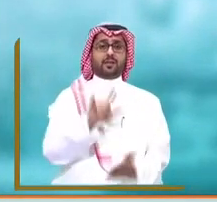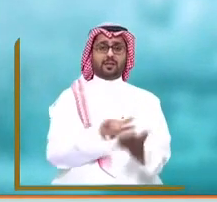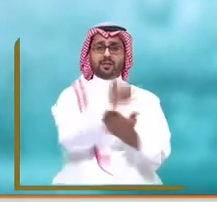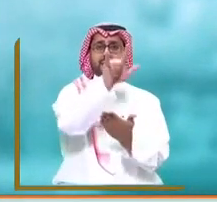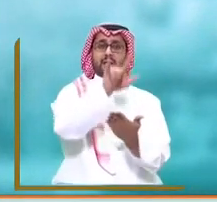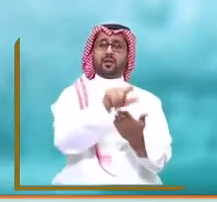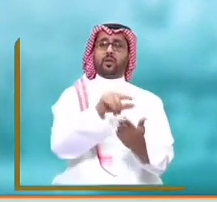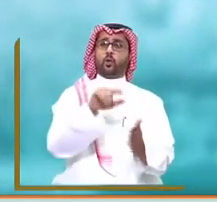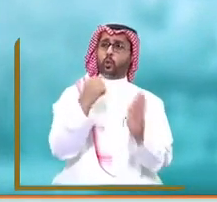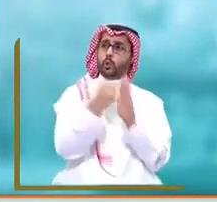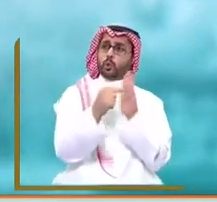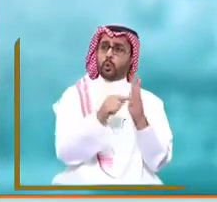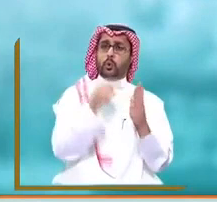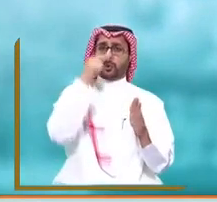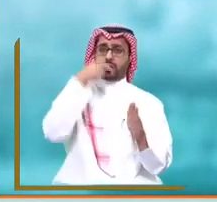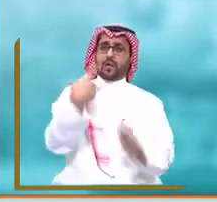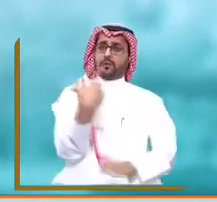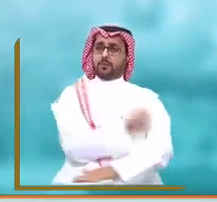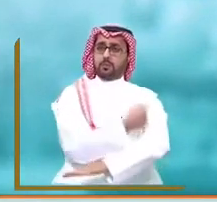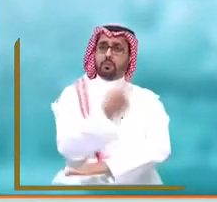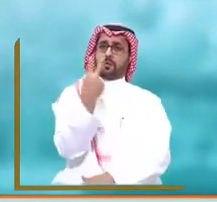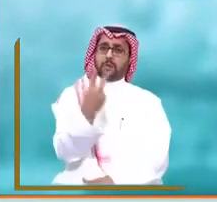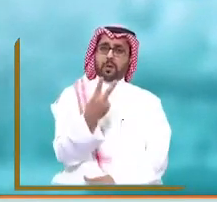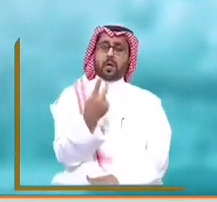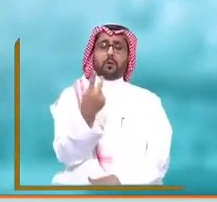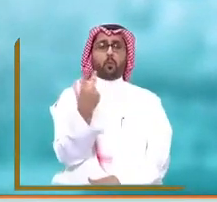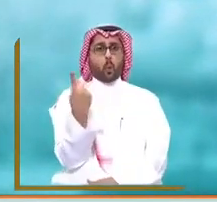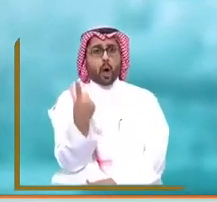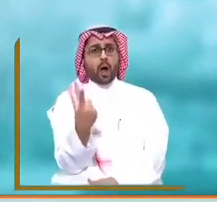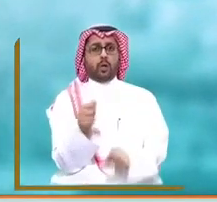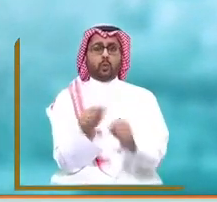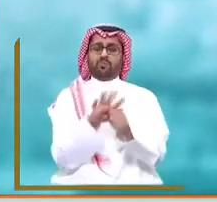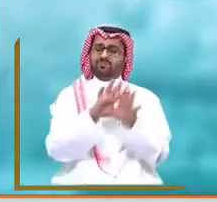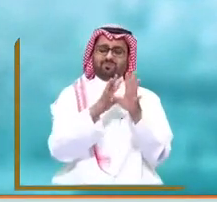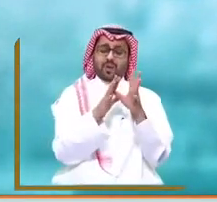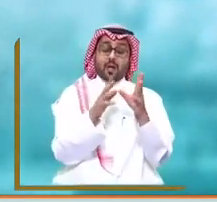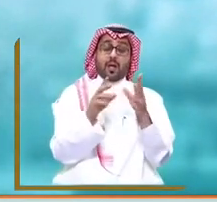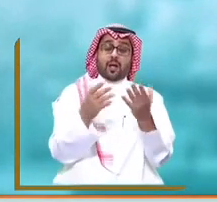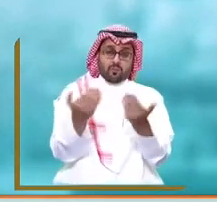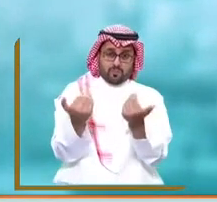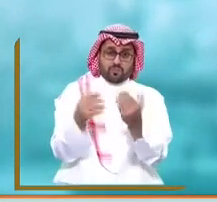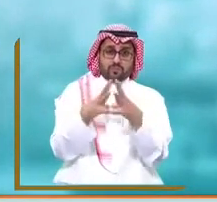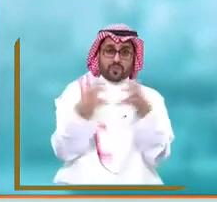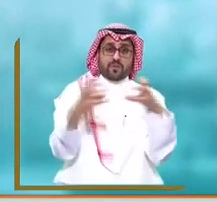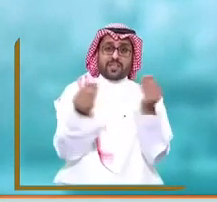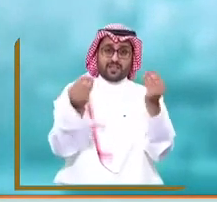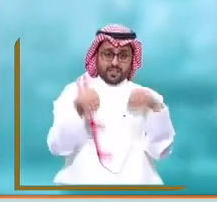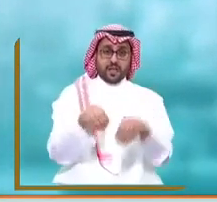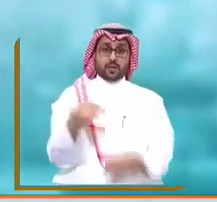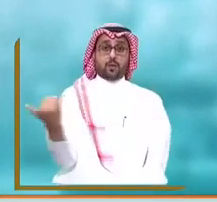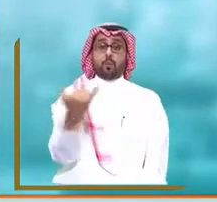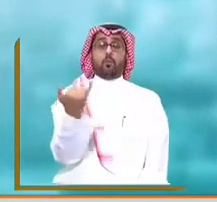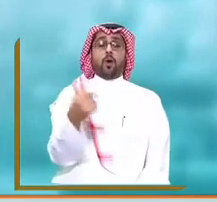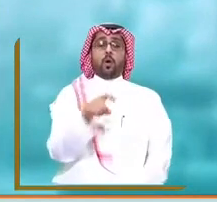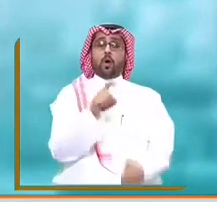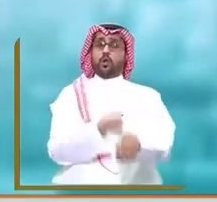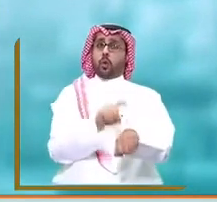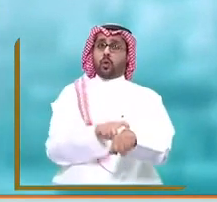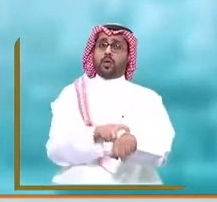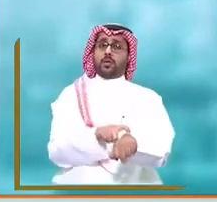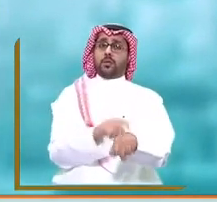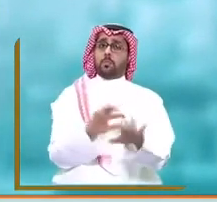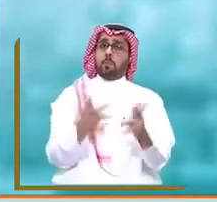المدني لسفر المواطنين إلى خارج المملكة عبر مطارات المملكة، وأيضا التوقيت